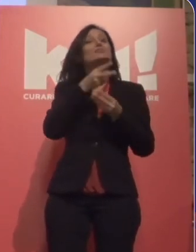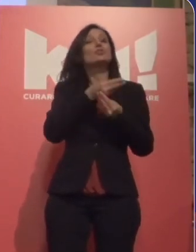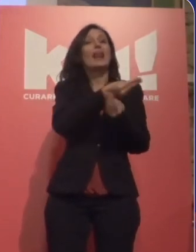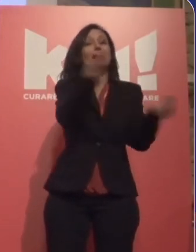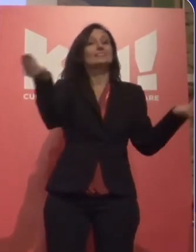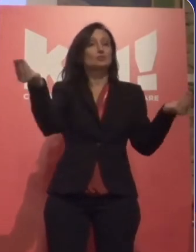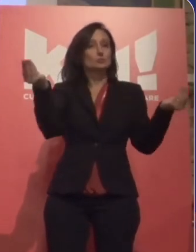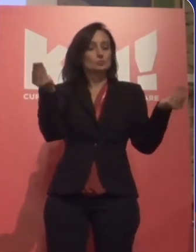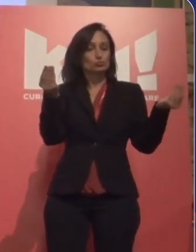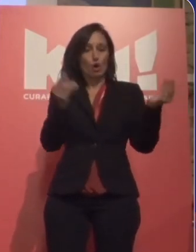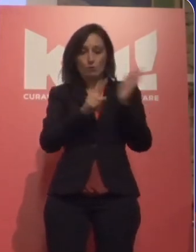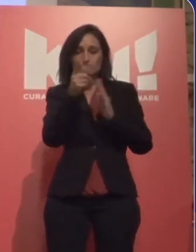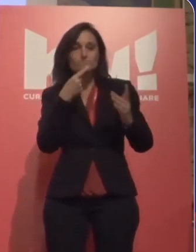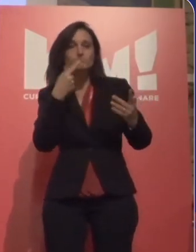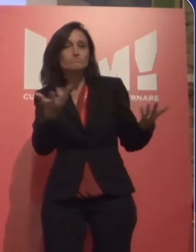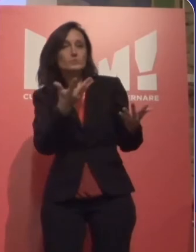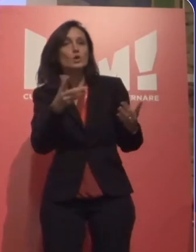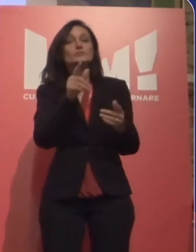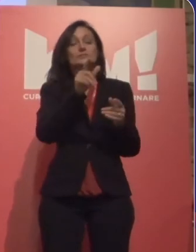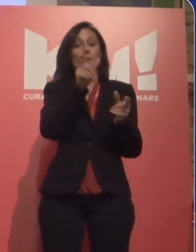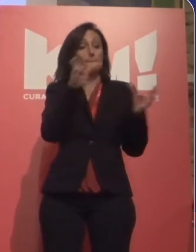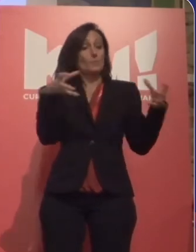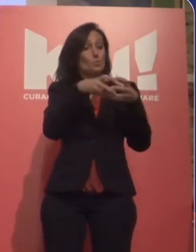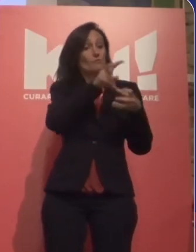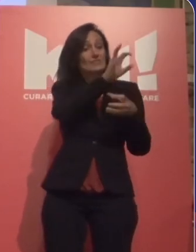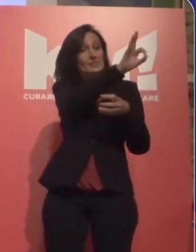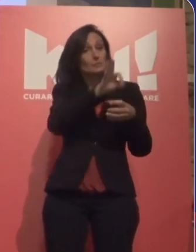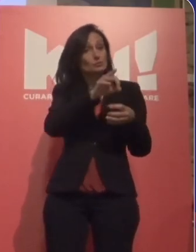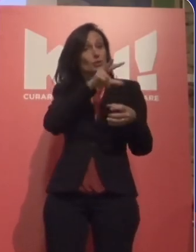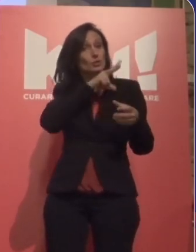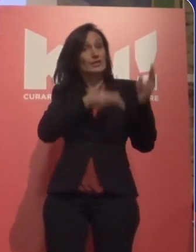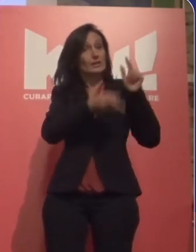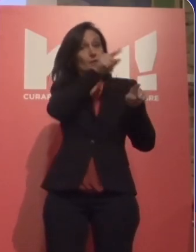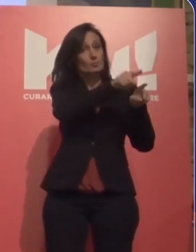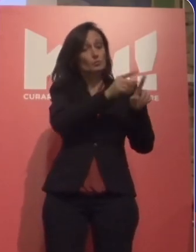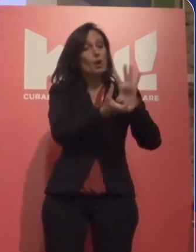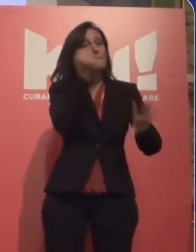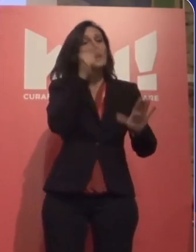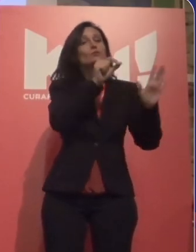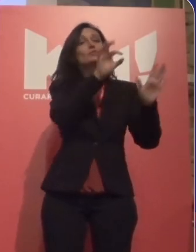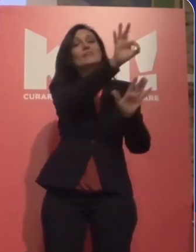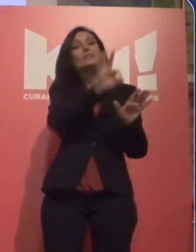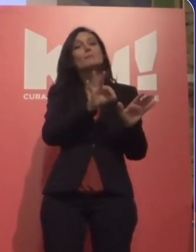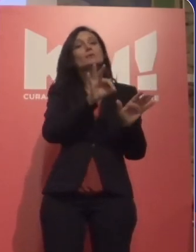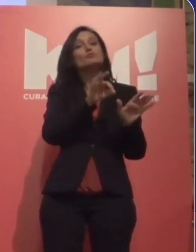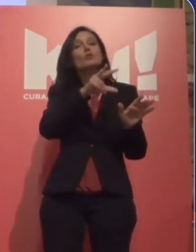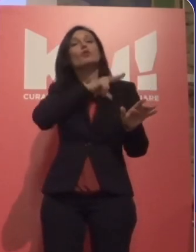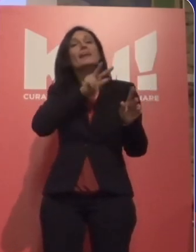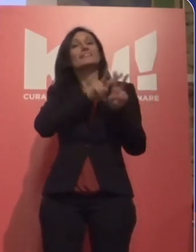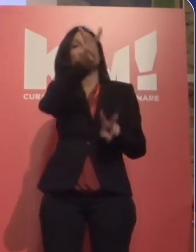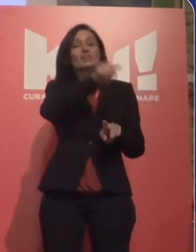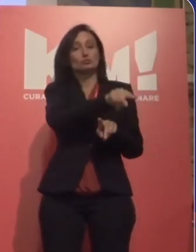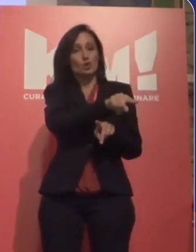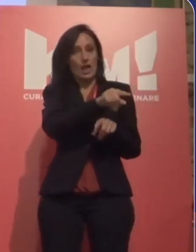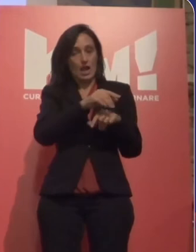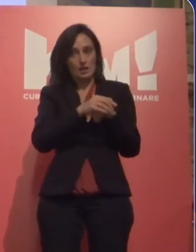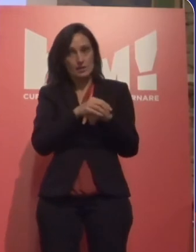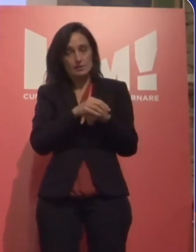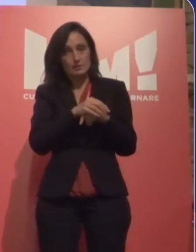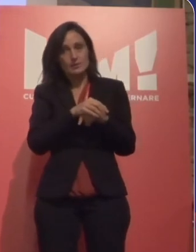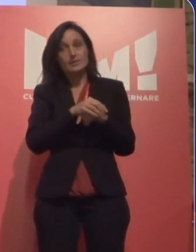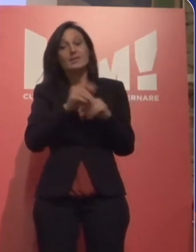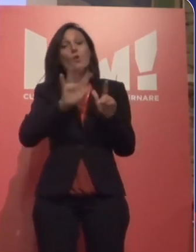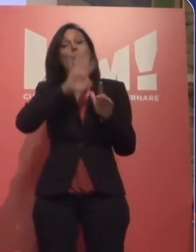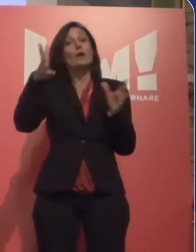20 per cento più ricco degli italiani detenere quasi il 70 per cento della ricchezza nazionale il successivo 20 per